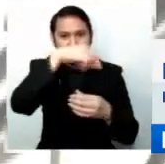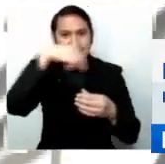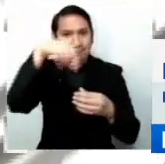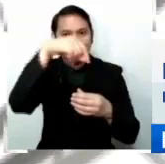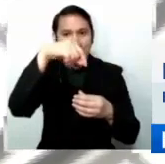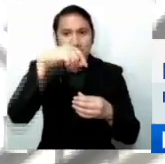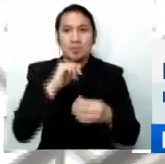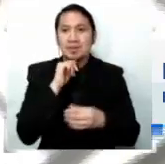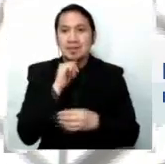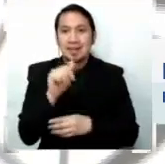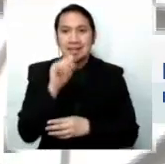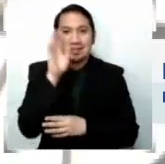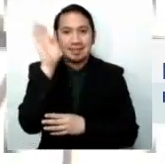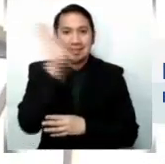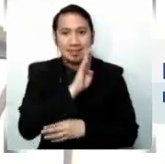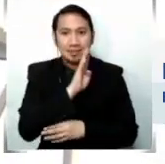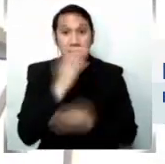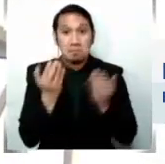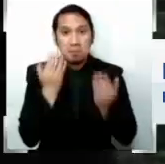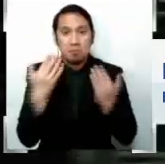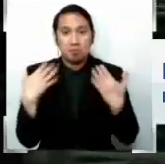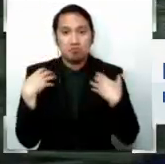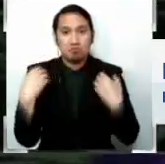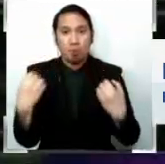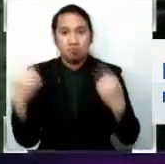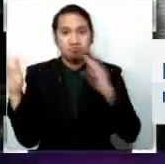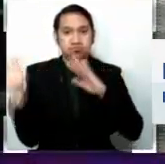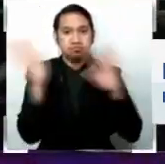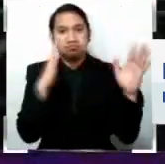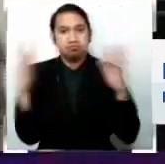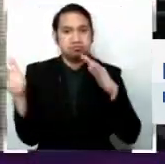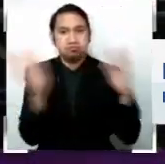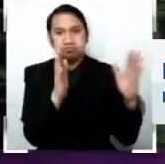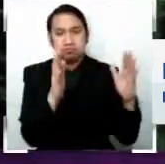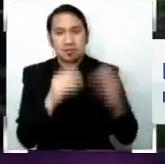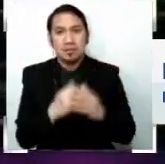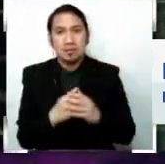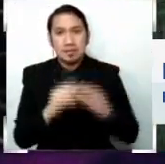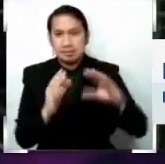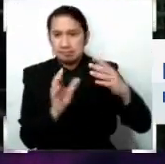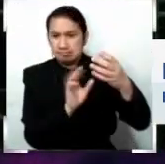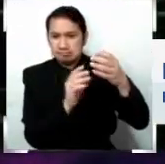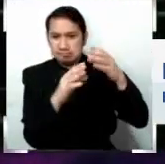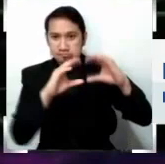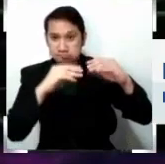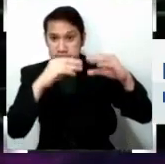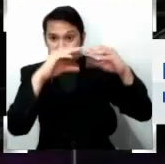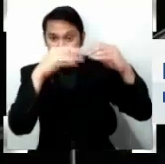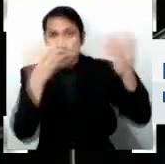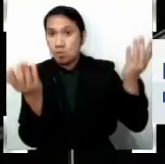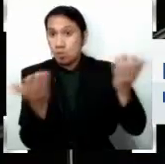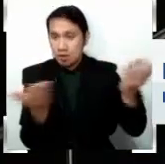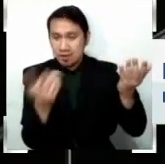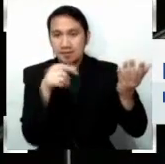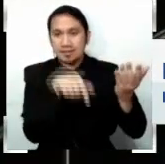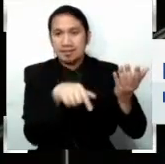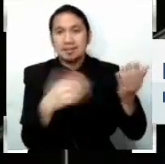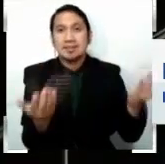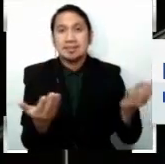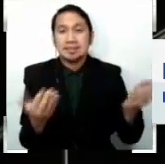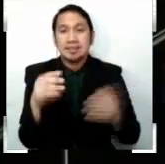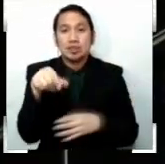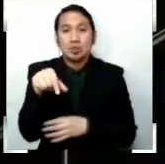sa inaasahang lakas ng hanging dala ng bagyo. Nakatiklop na rin ang billboard sa EDSA Main Avenue sa Quezon